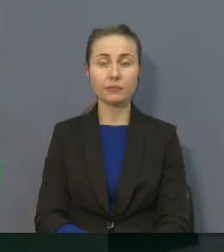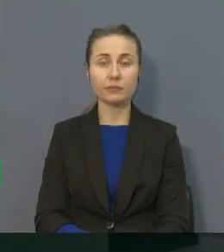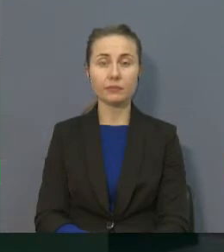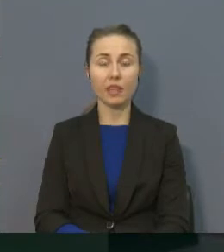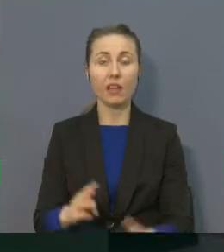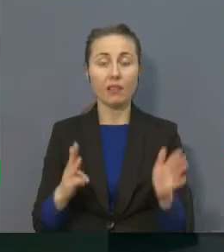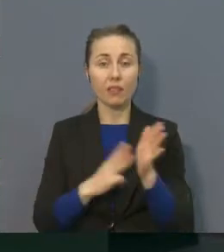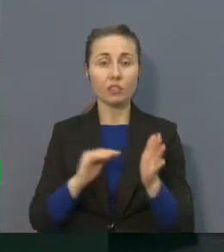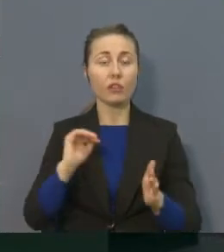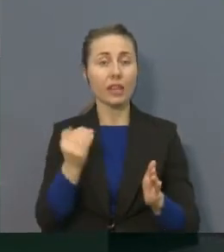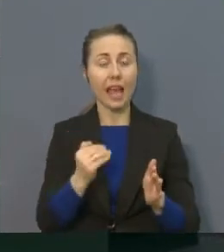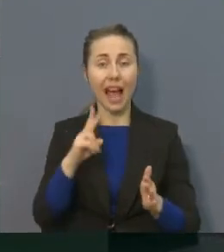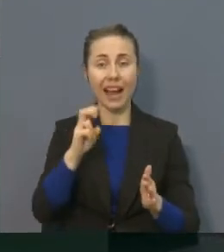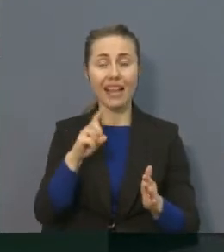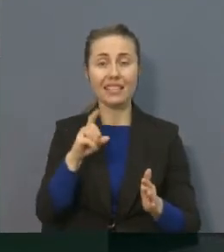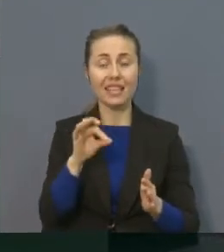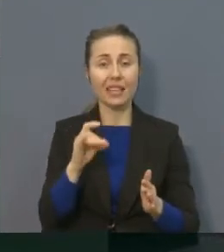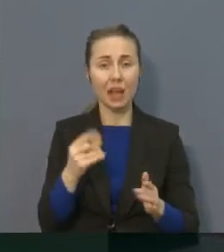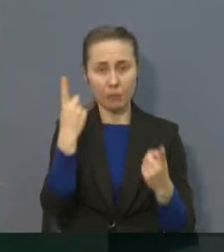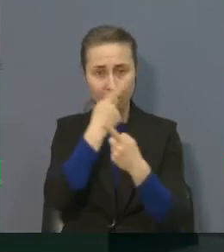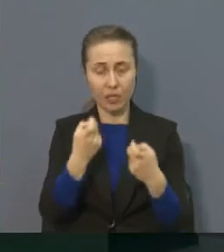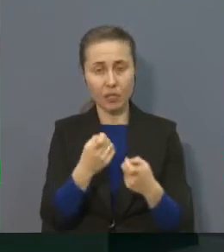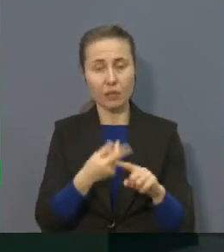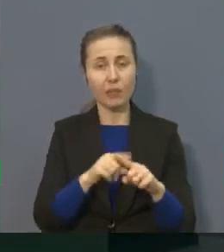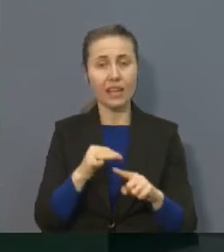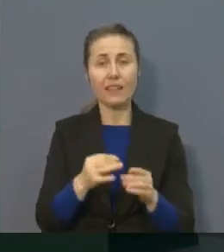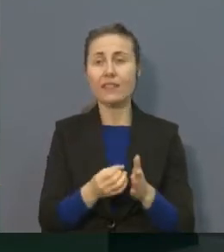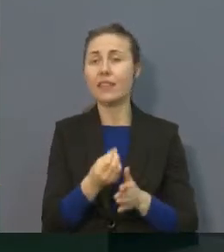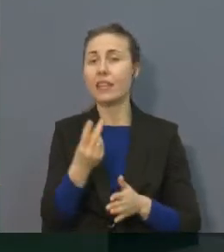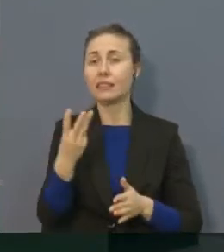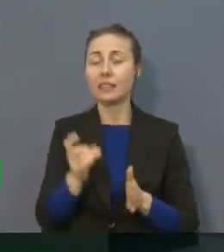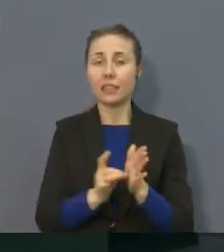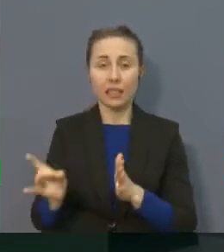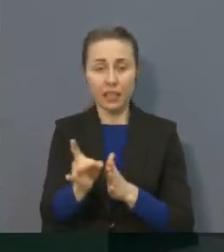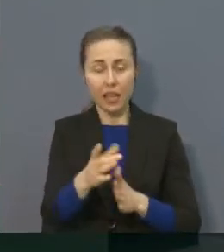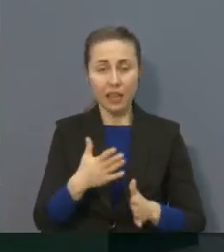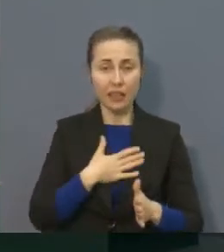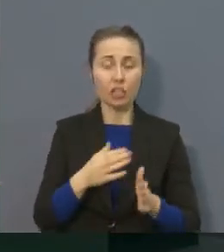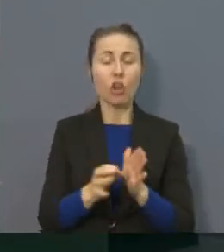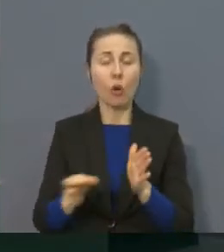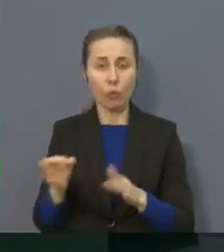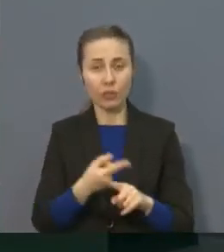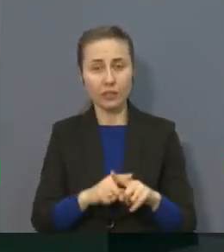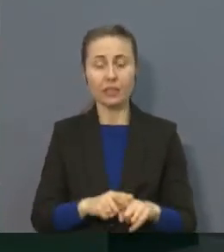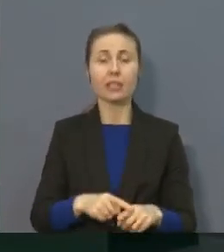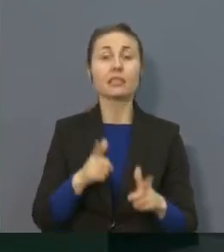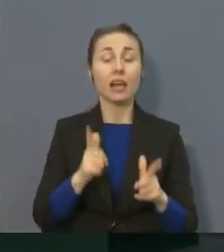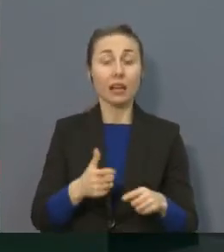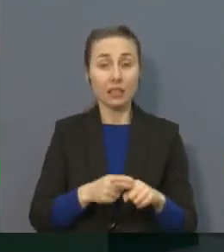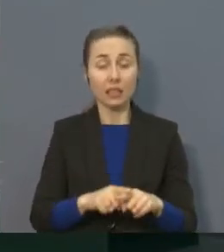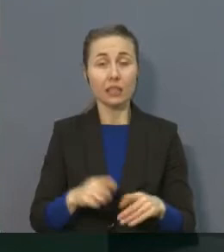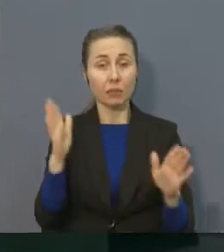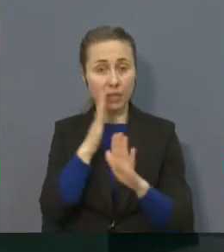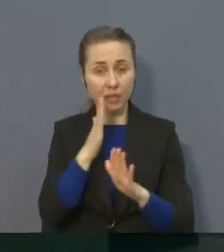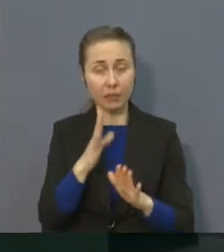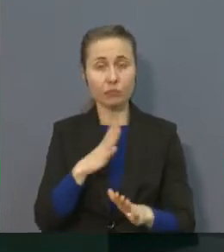Қазгидромет 8 ақпанда ауа райының өзгеруіне байланысты бірнеше өңірде ескерту жариялады. Ақмола облысында алдағы аптада қар жауып, боран соғады